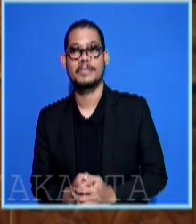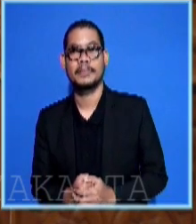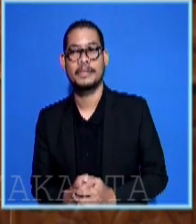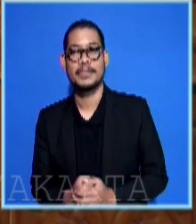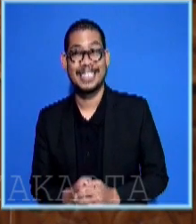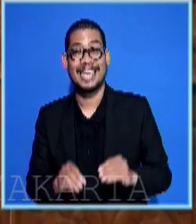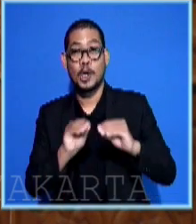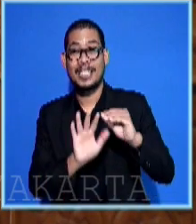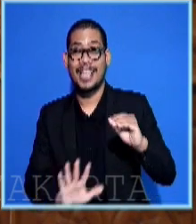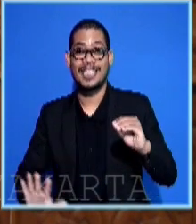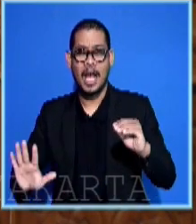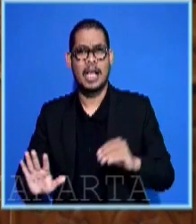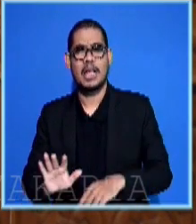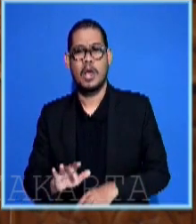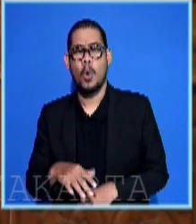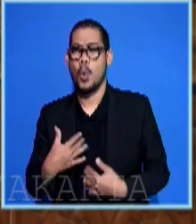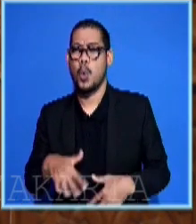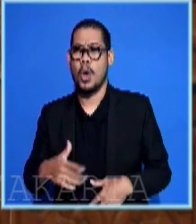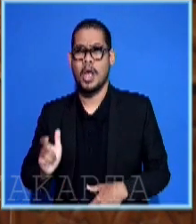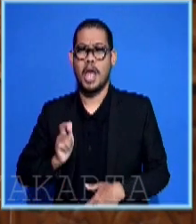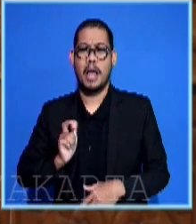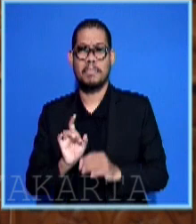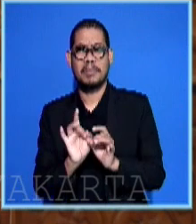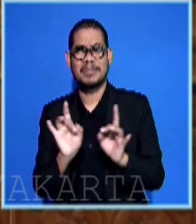n sugihetanan